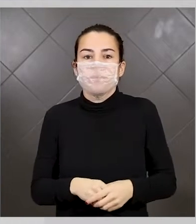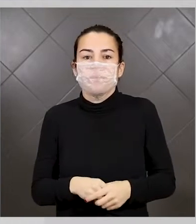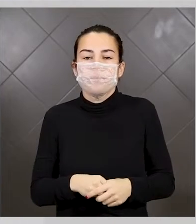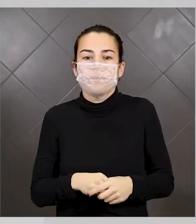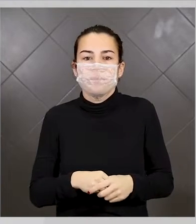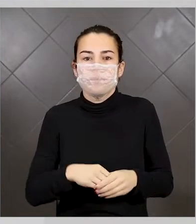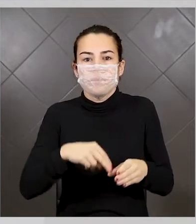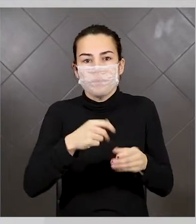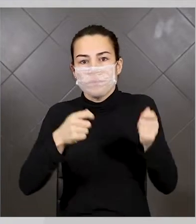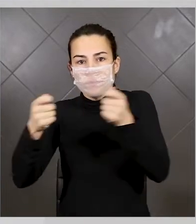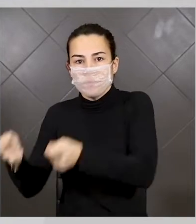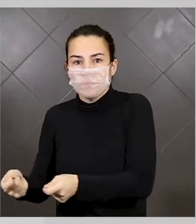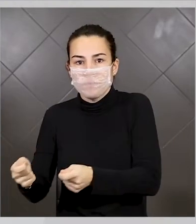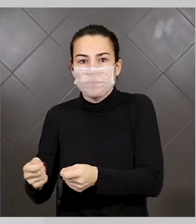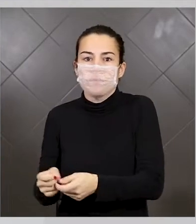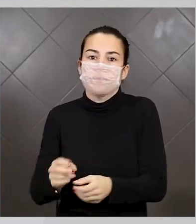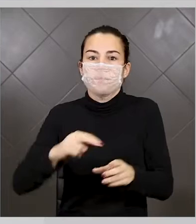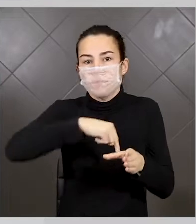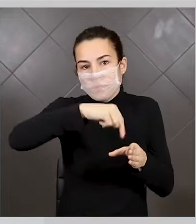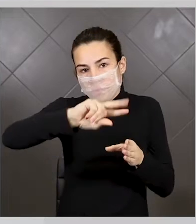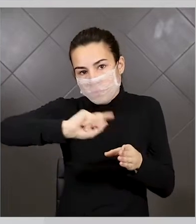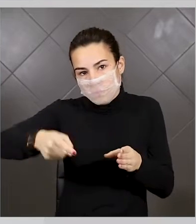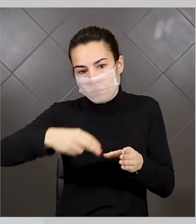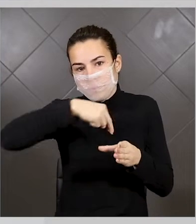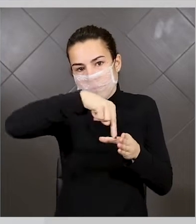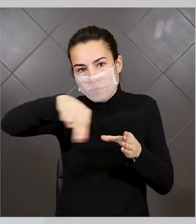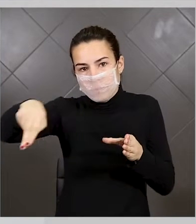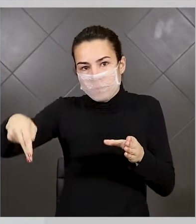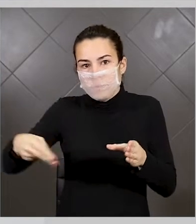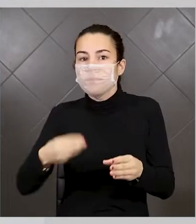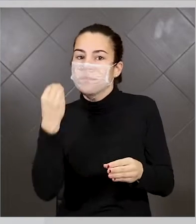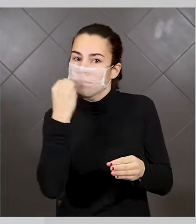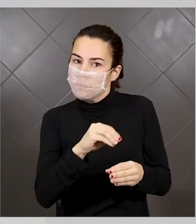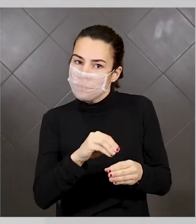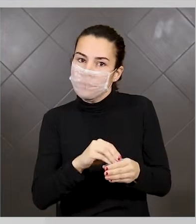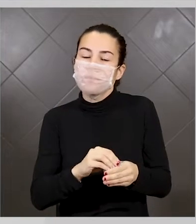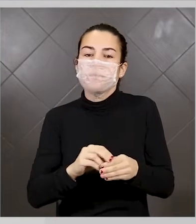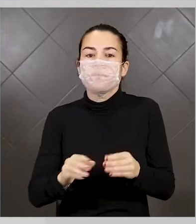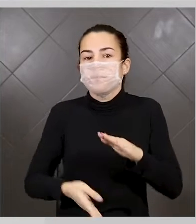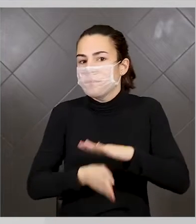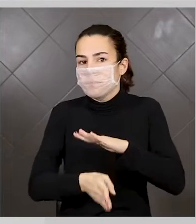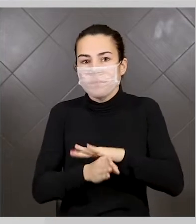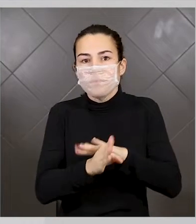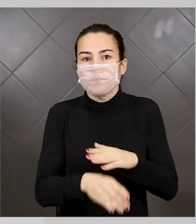i tot d'un al congelador. Amb això el que fem és que tota la humitat que va perdent